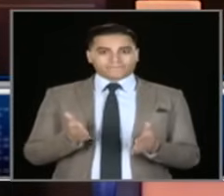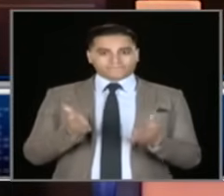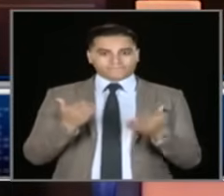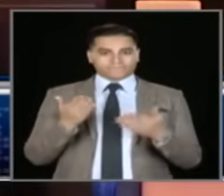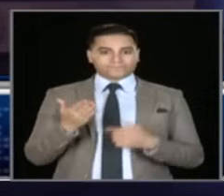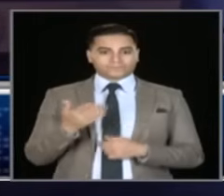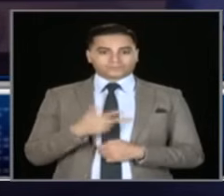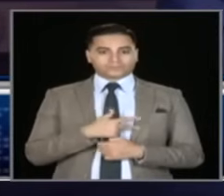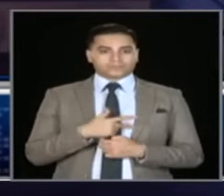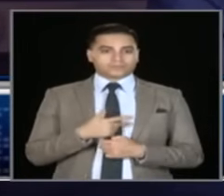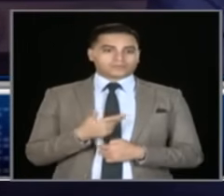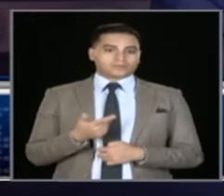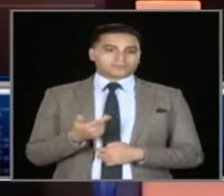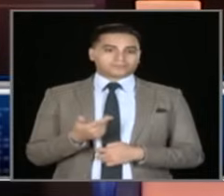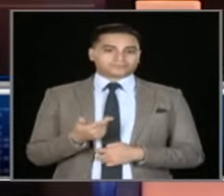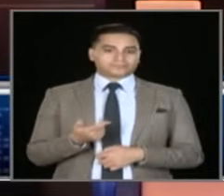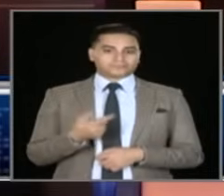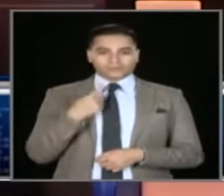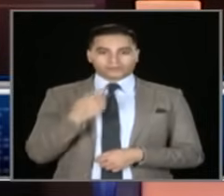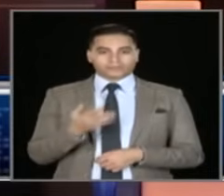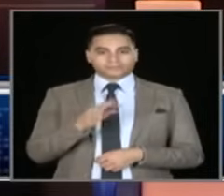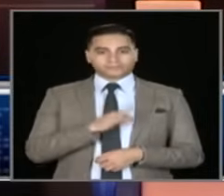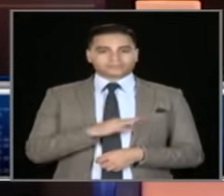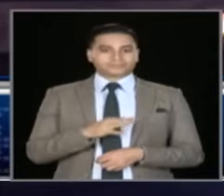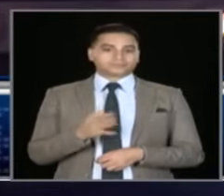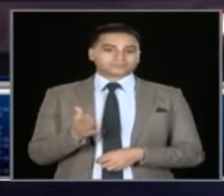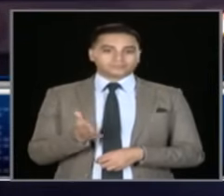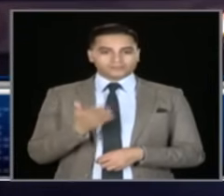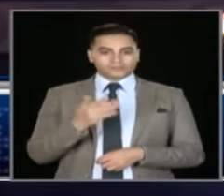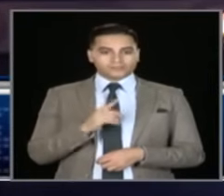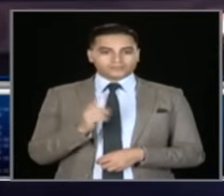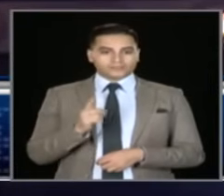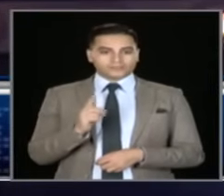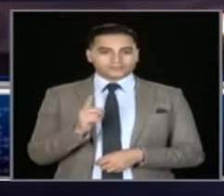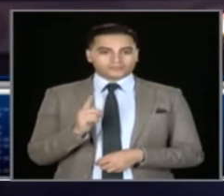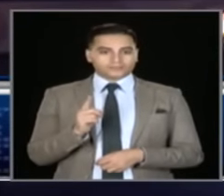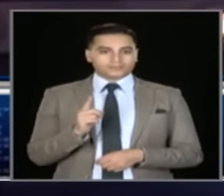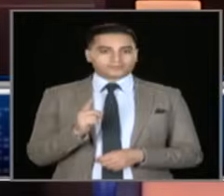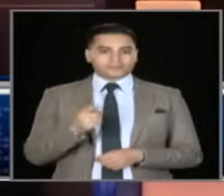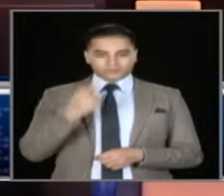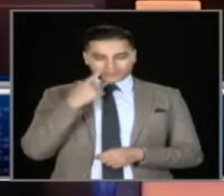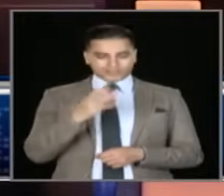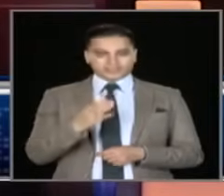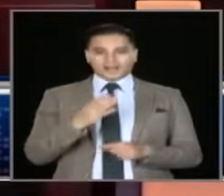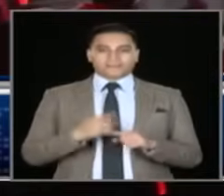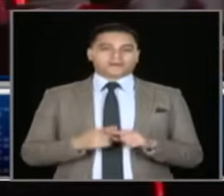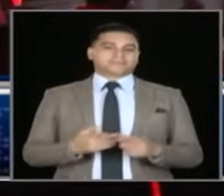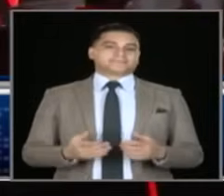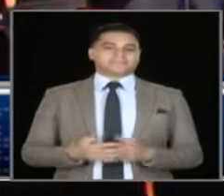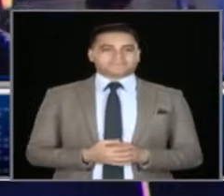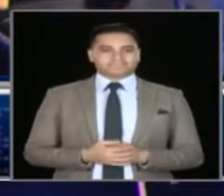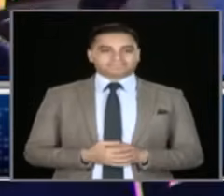أودولف ديلز. أحسن من مفيش. لا مفيش أحسن. إجابة خاطئة.